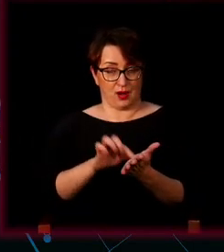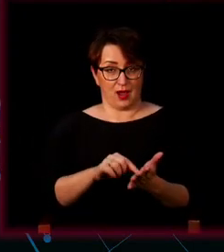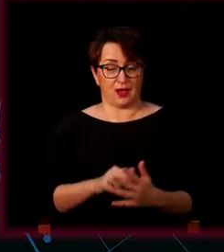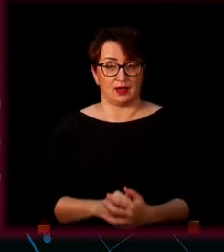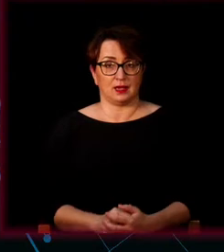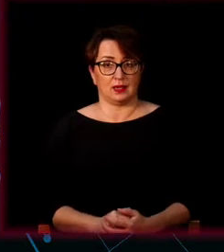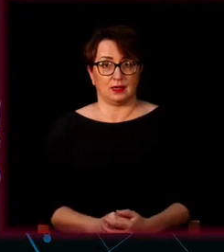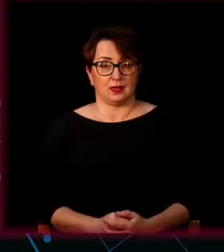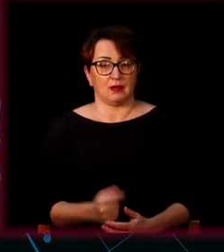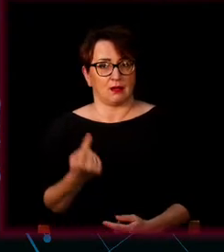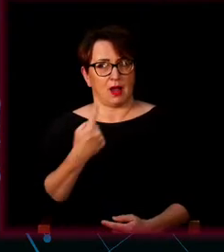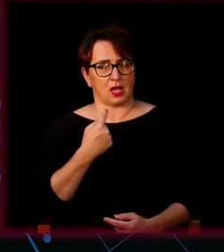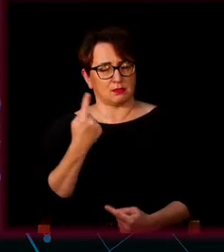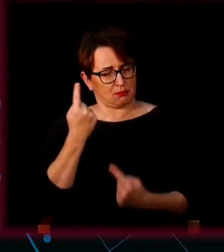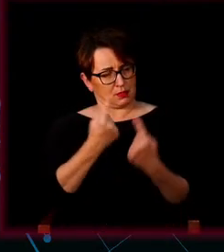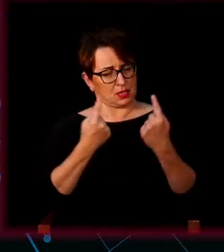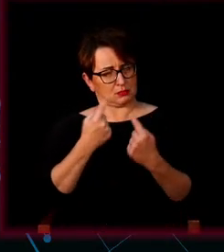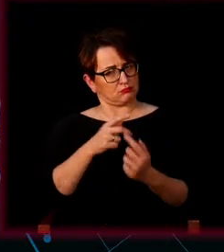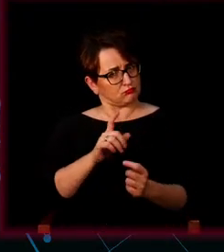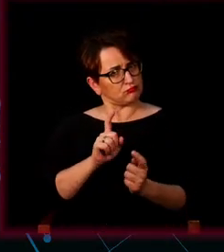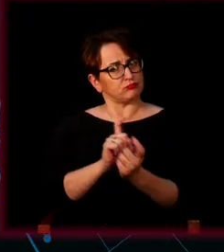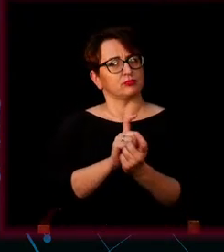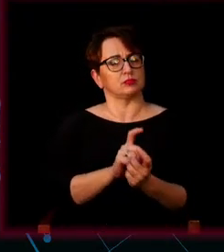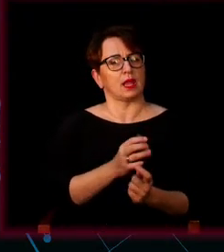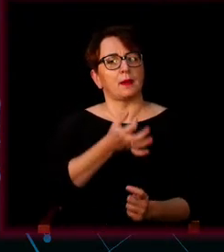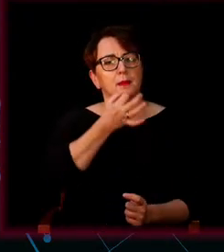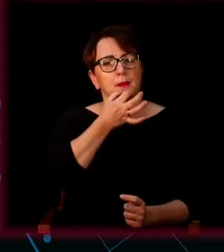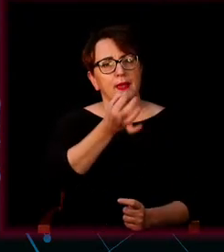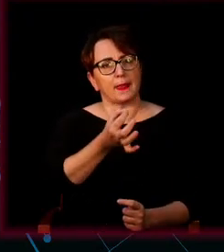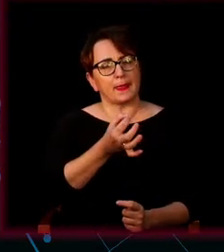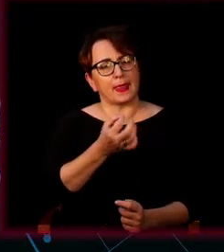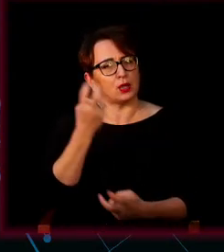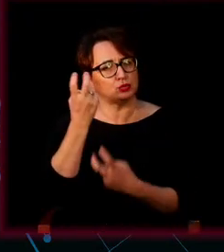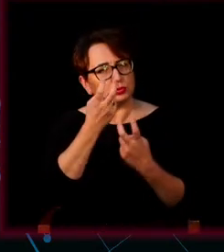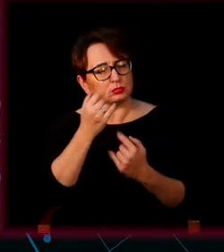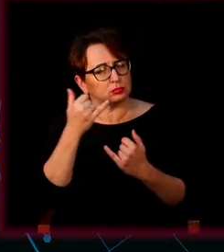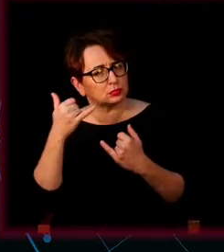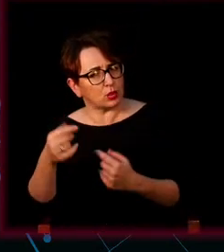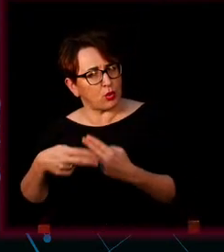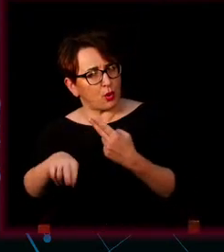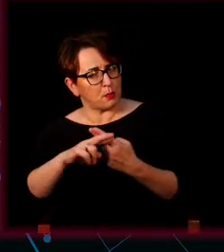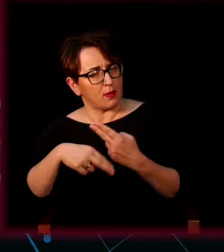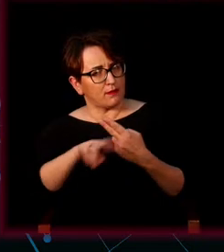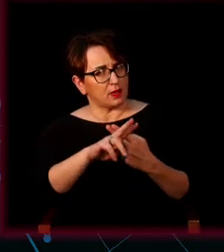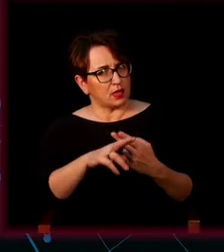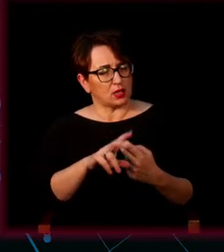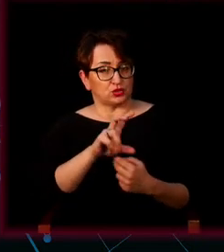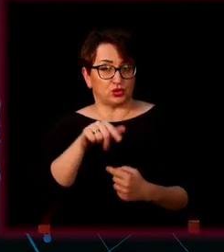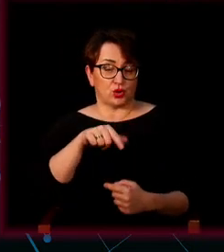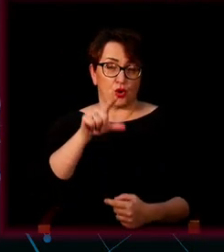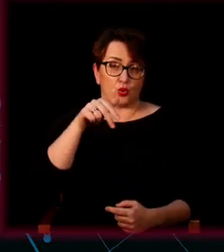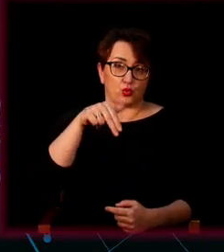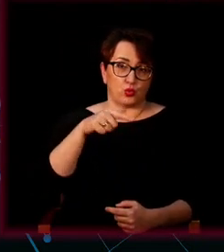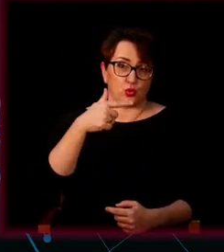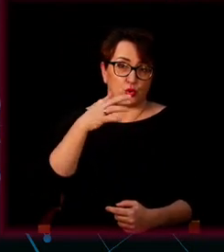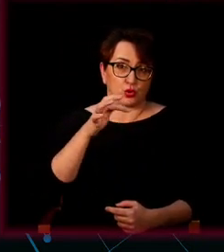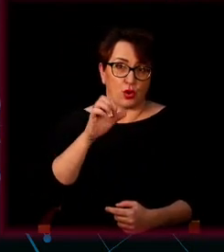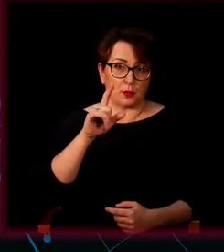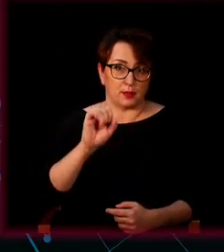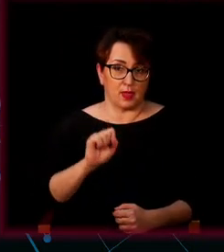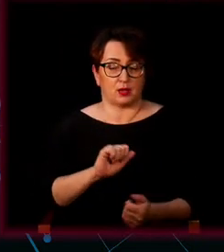która każe nam właśnie kwestionować, zadawać pytania, szukać alternatyw, czy to utopijnych, czy